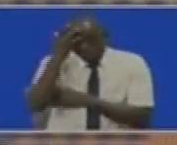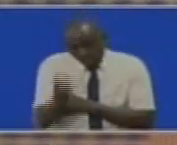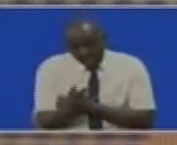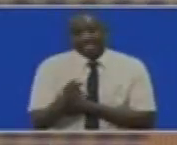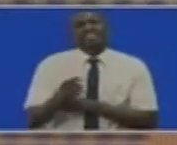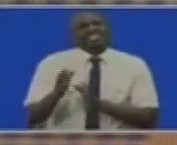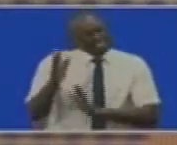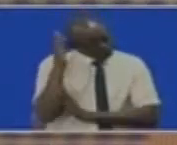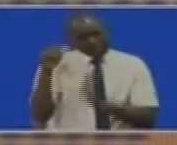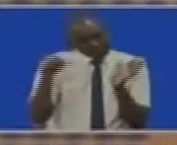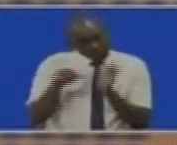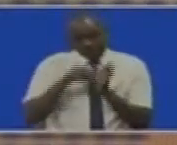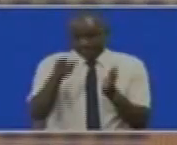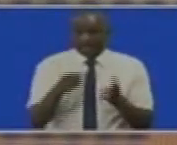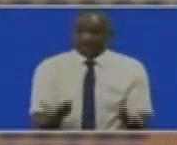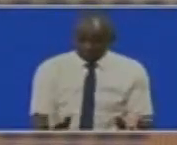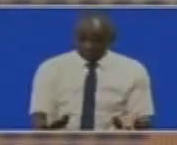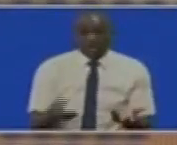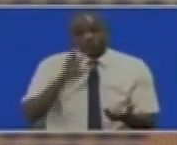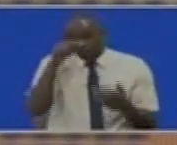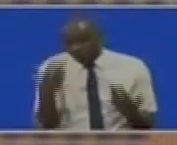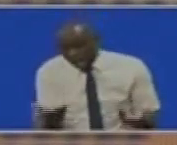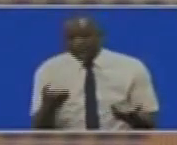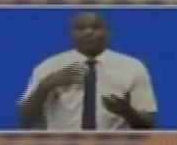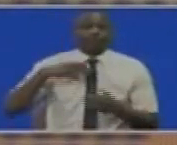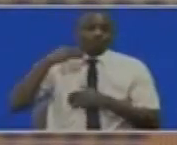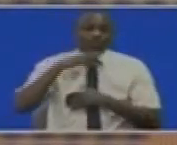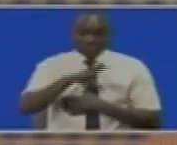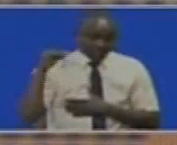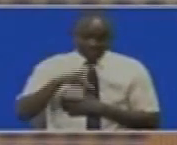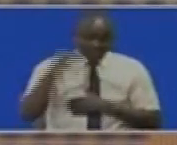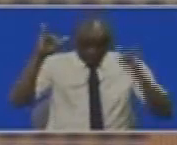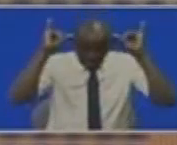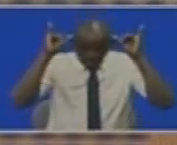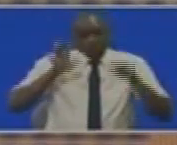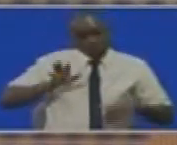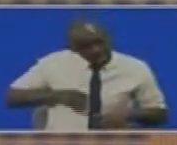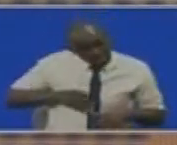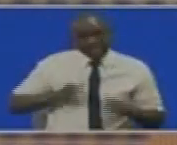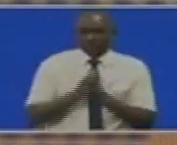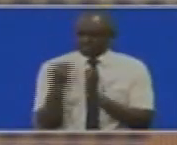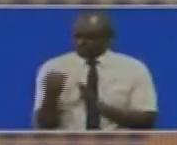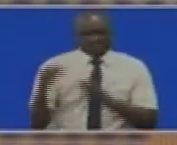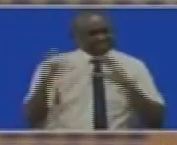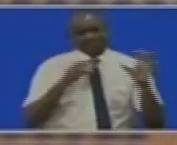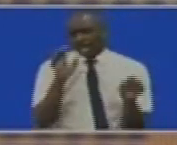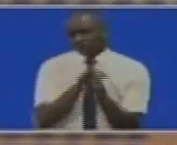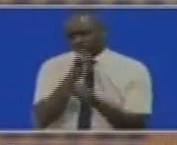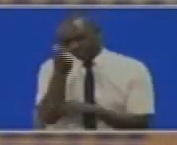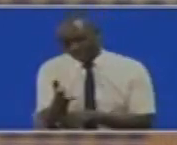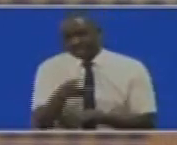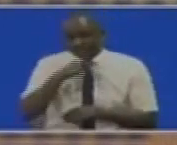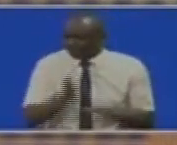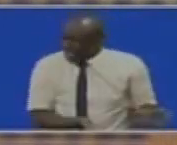hali ya usalama kudorora kutokana na mashambulizi ya wezi wa mifugo. Kina mama ndio wametajwa kuathirika pakubwa, huku